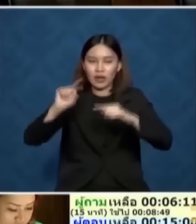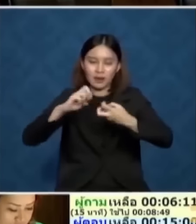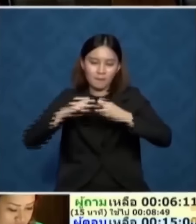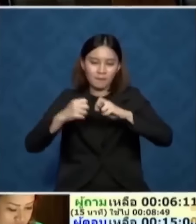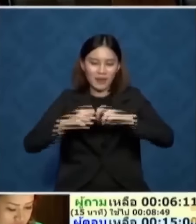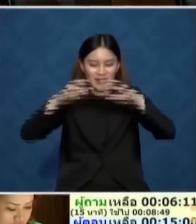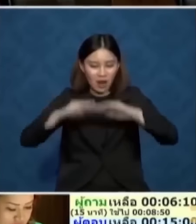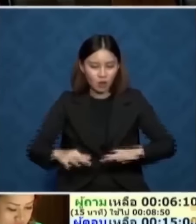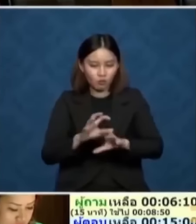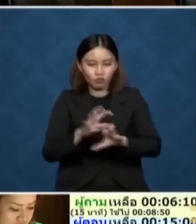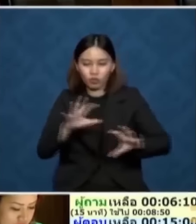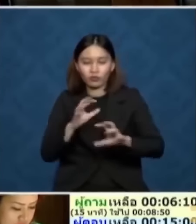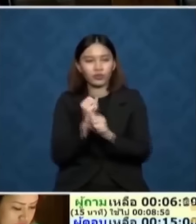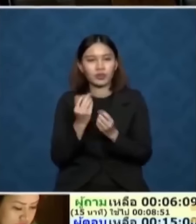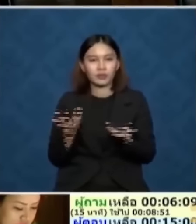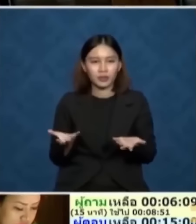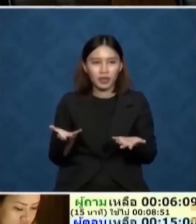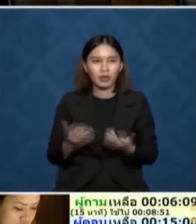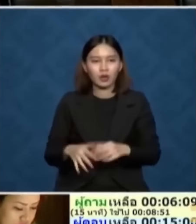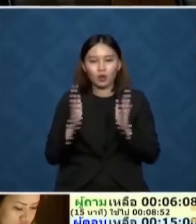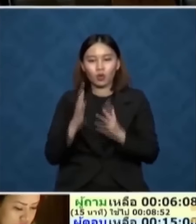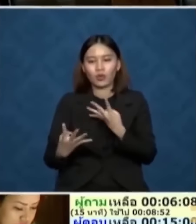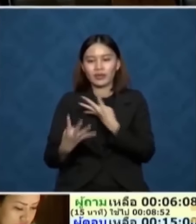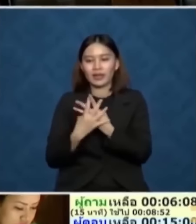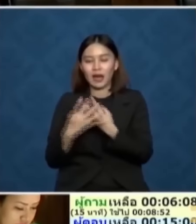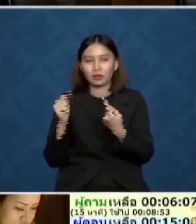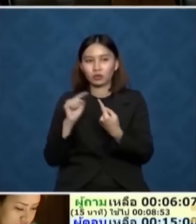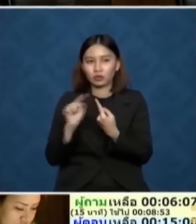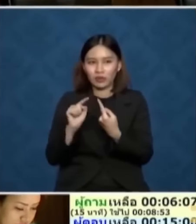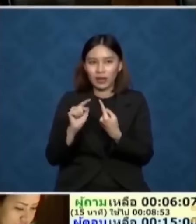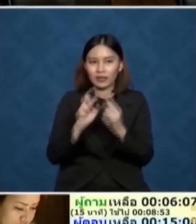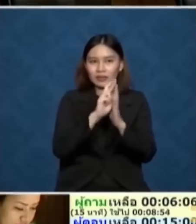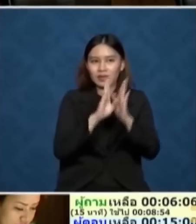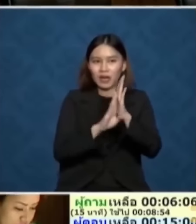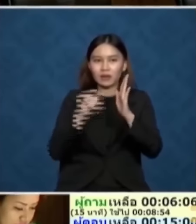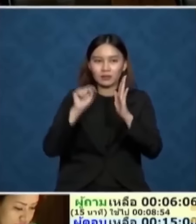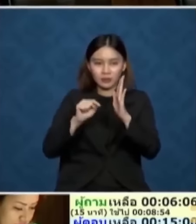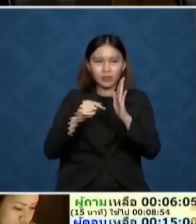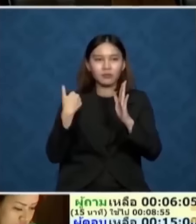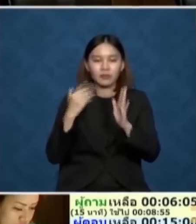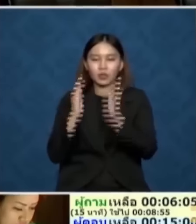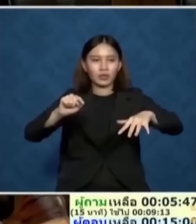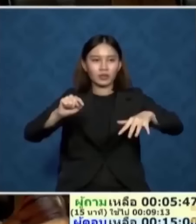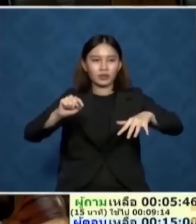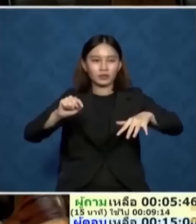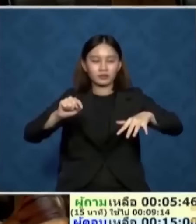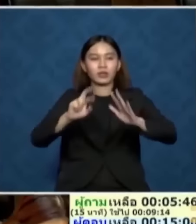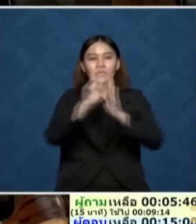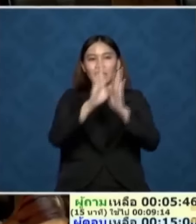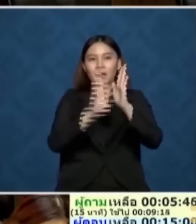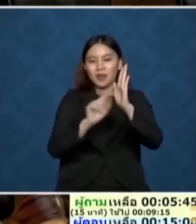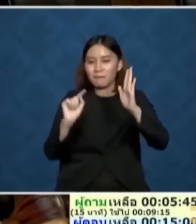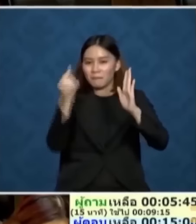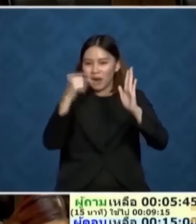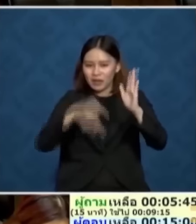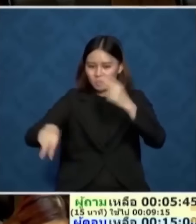าเรือนจำแออัดอย่างไรบ้างนะคะผู้ต้องขังที่จะเข้าเกณฑ์ระเบียบนี้นะคะมีจำนวนเท่าใดตัวระเบียบใหม่นี้จะ